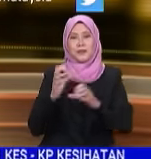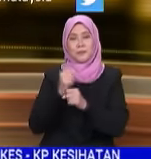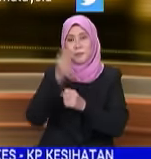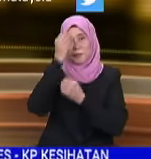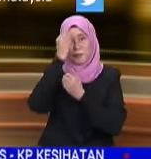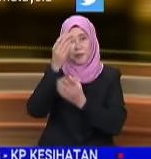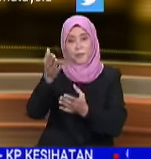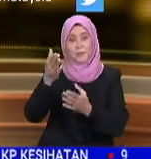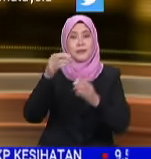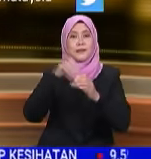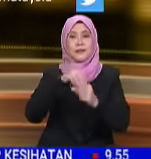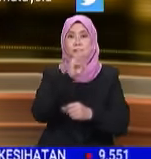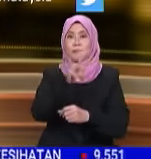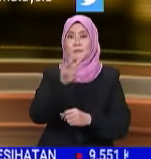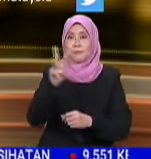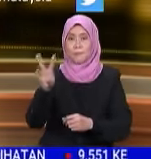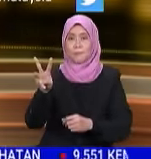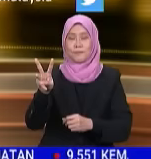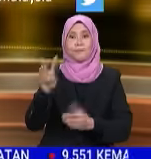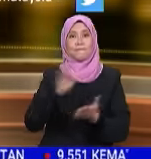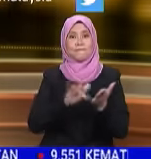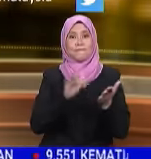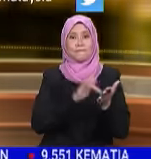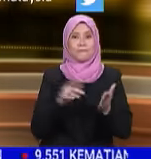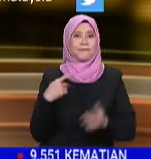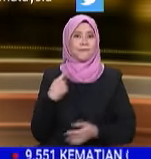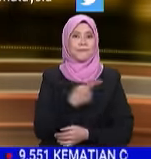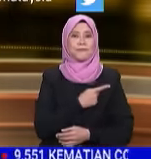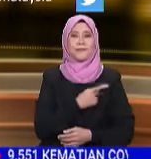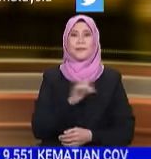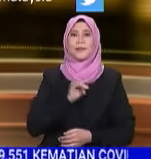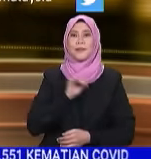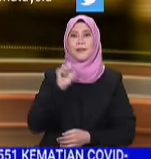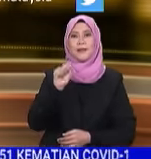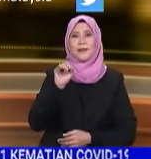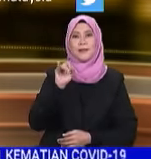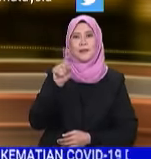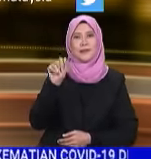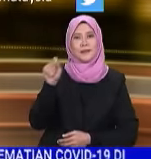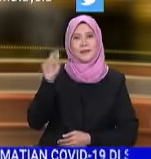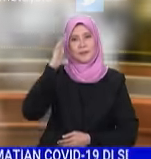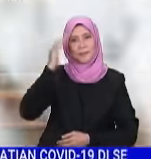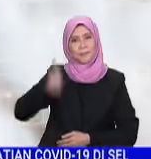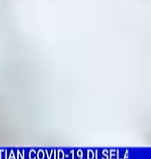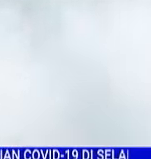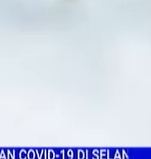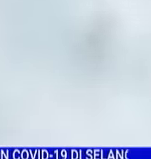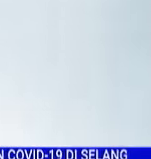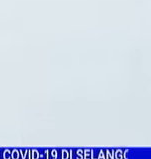cuaca di laman sesawang dan juga media sosial kami saya Abdul aizat Assalamualaikum